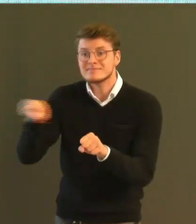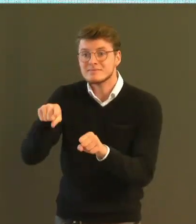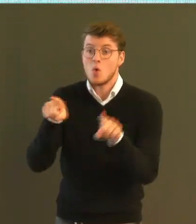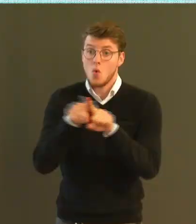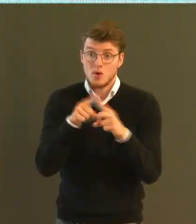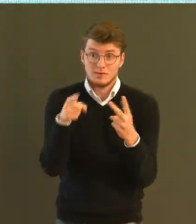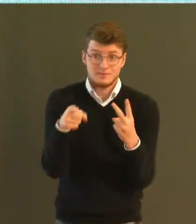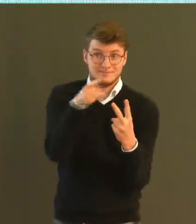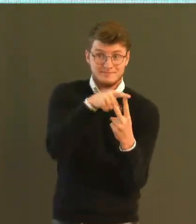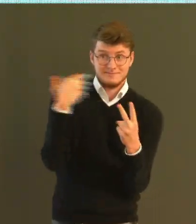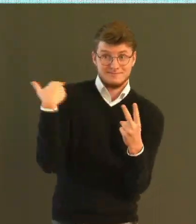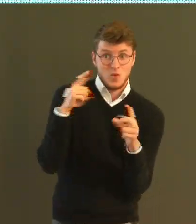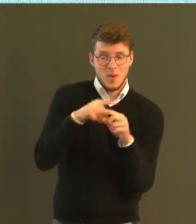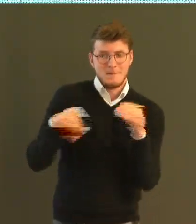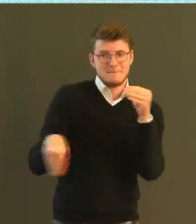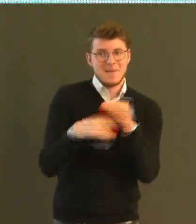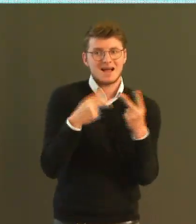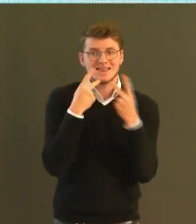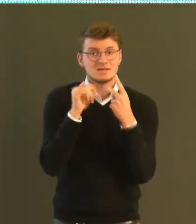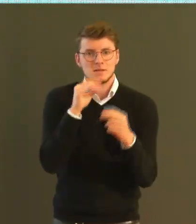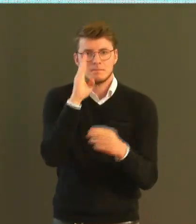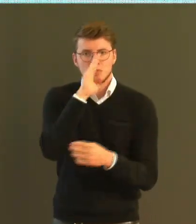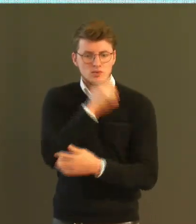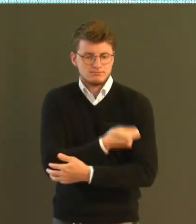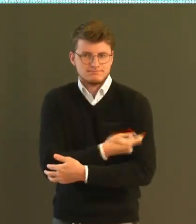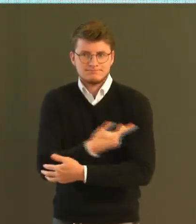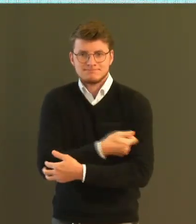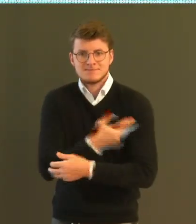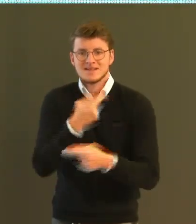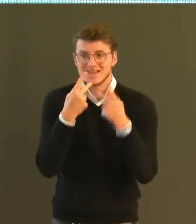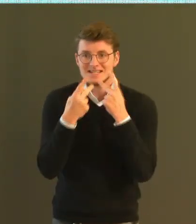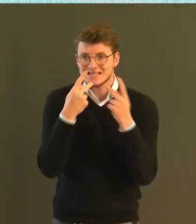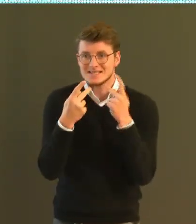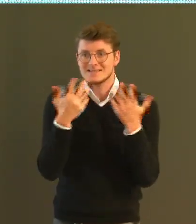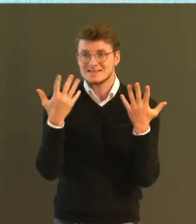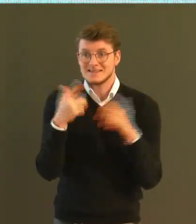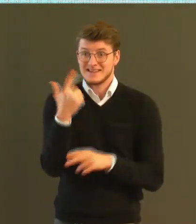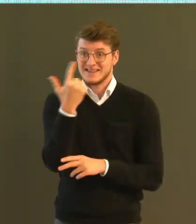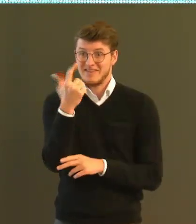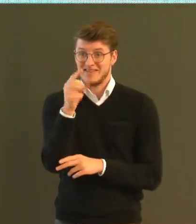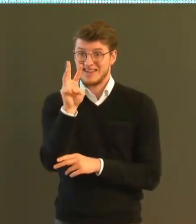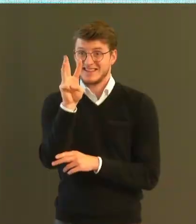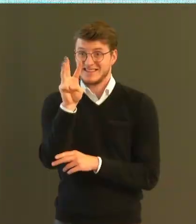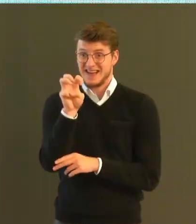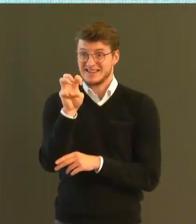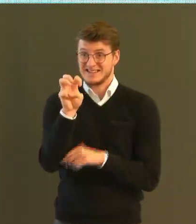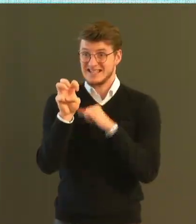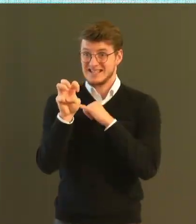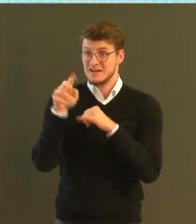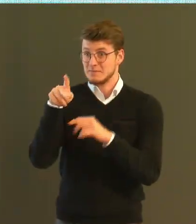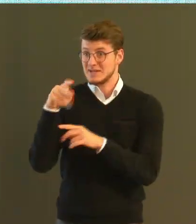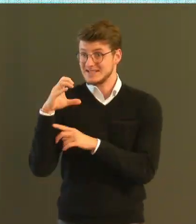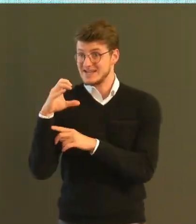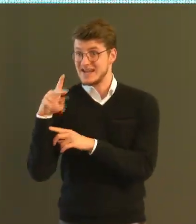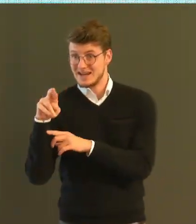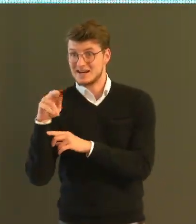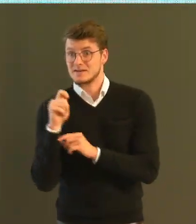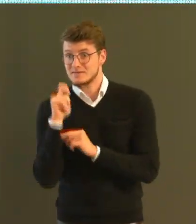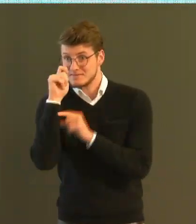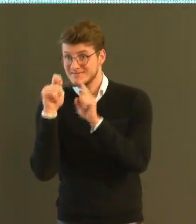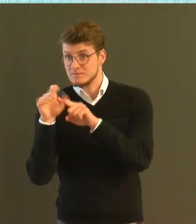dufour 26 reloger test nous une dizaine d'articles ce meeting de nouvelles positives pcr résultat tu as